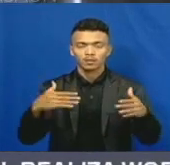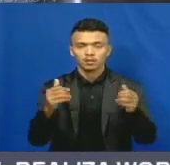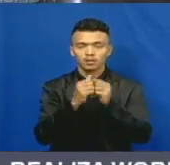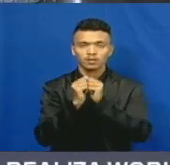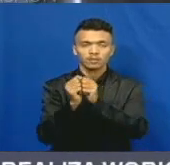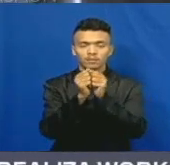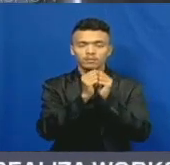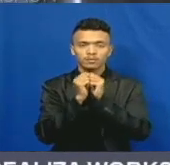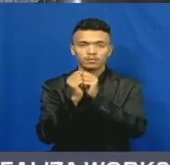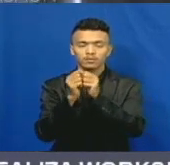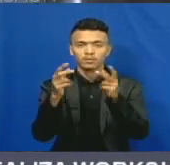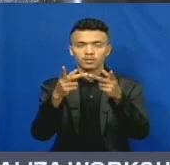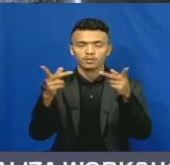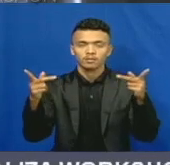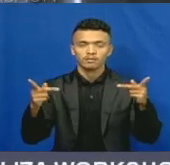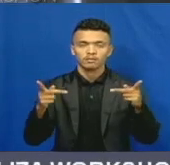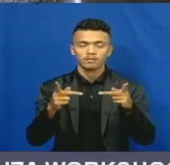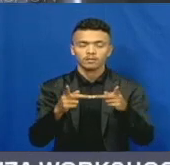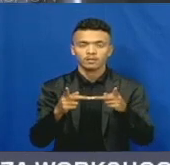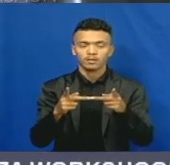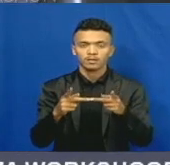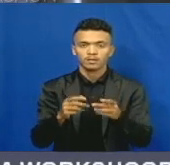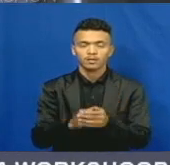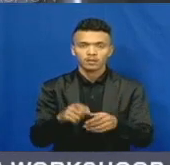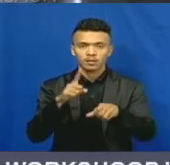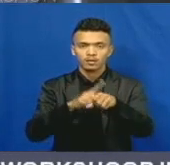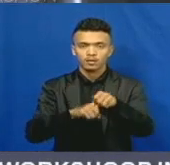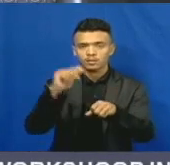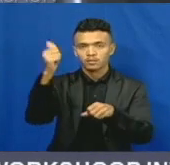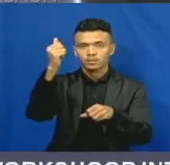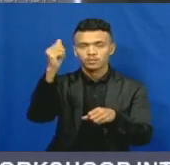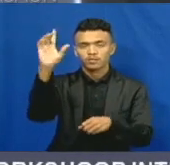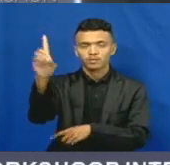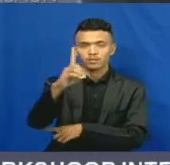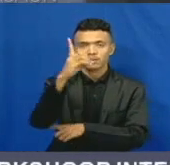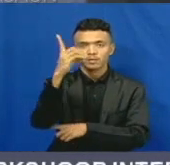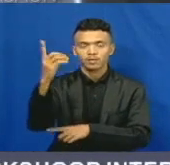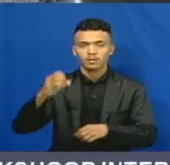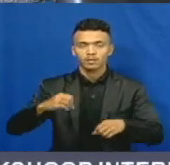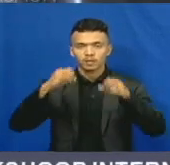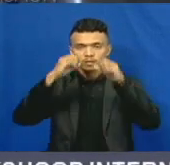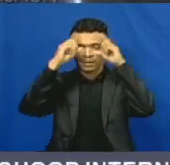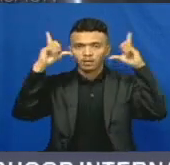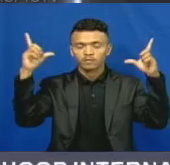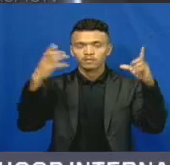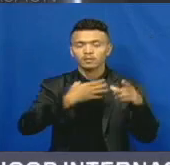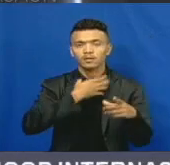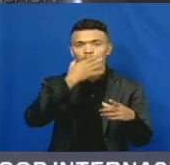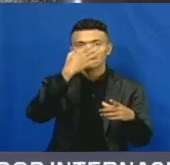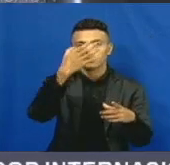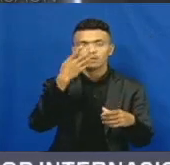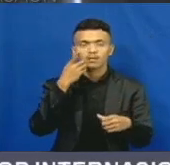abrigu tirui, iha tuku sanolu dader, teki-teki rono hakilar ida